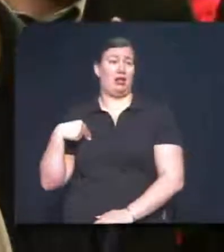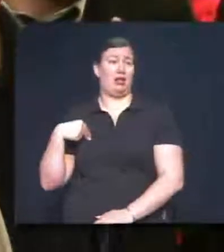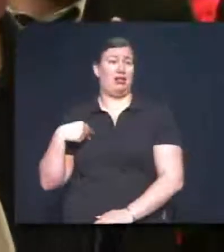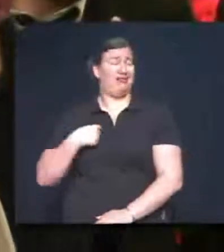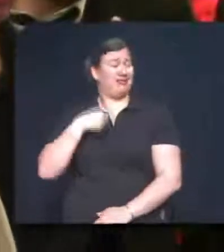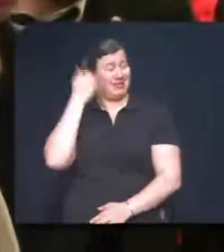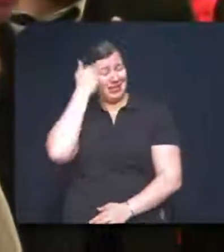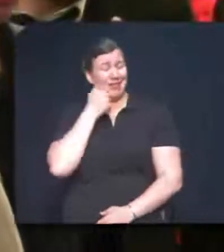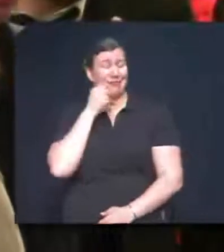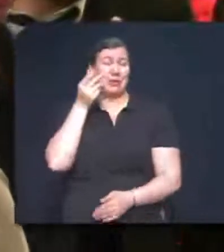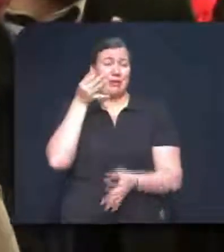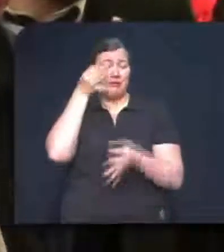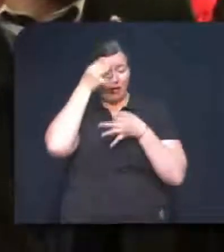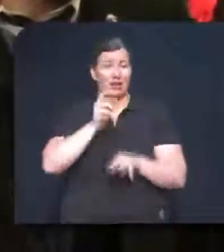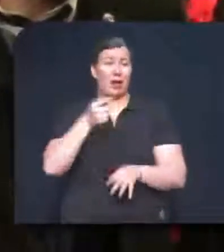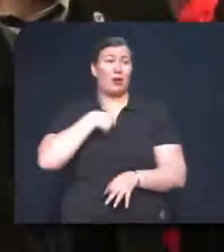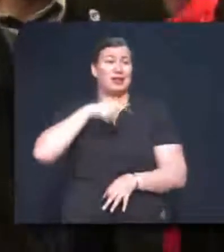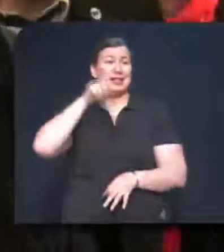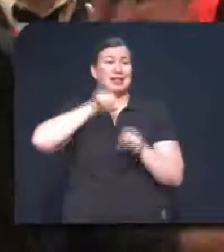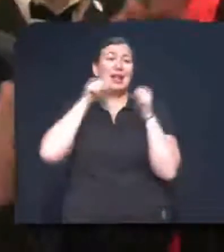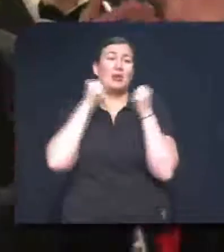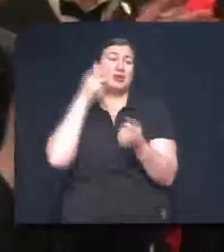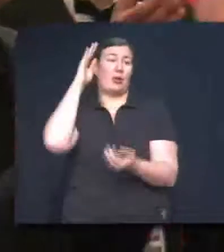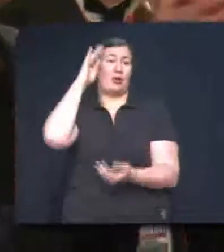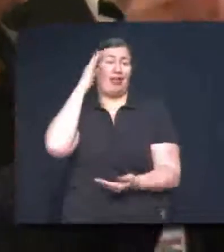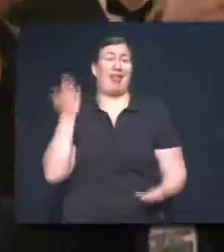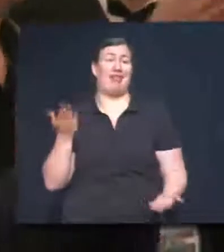aus erster Hand mit der Welt dafür